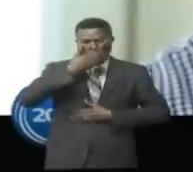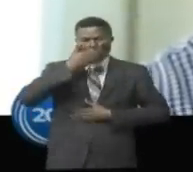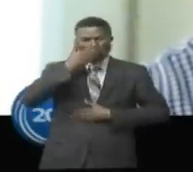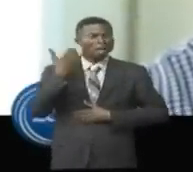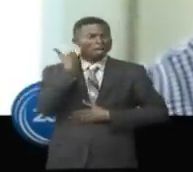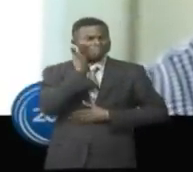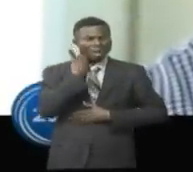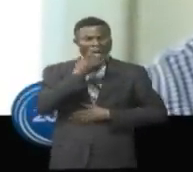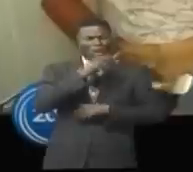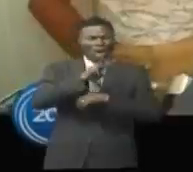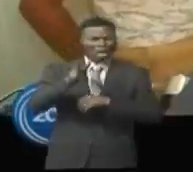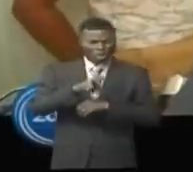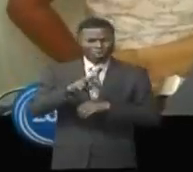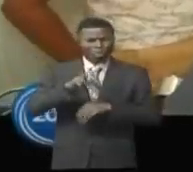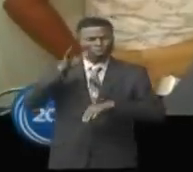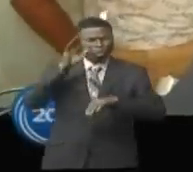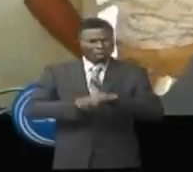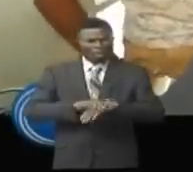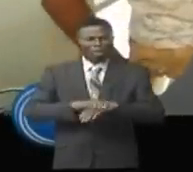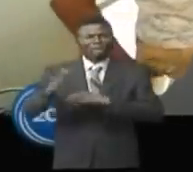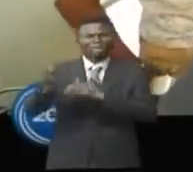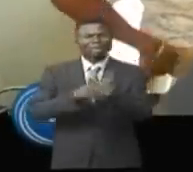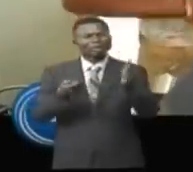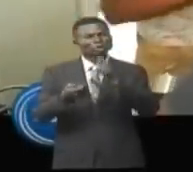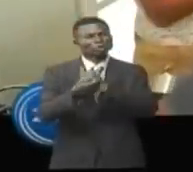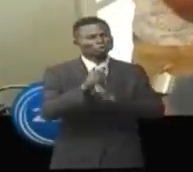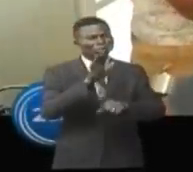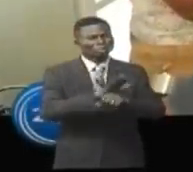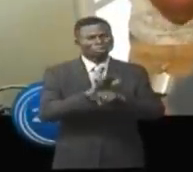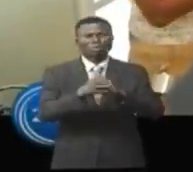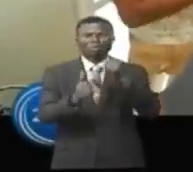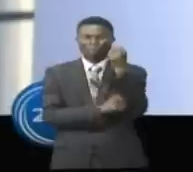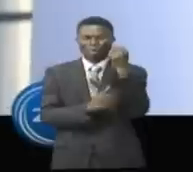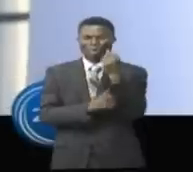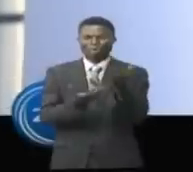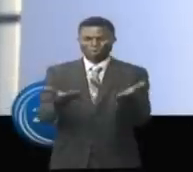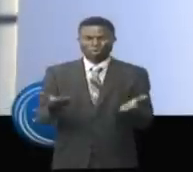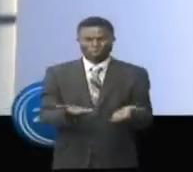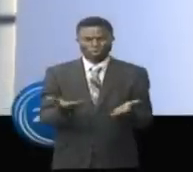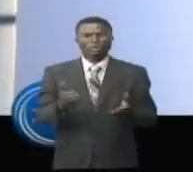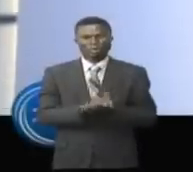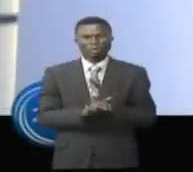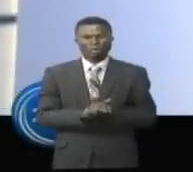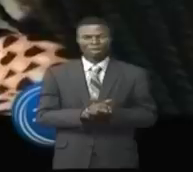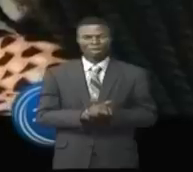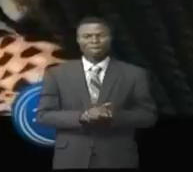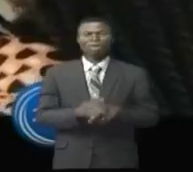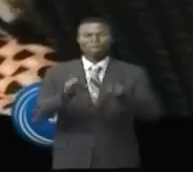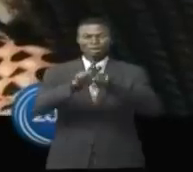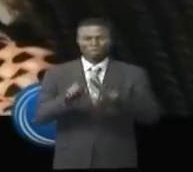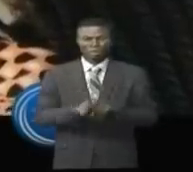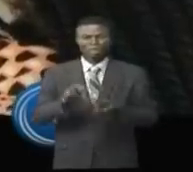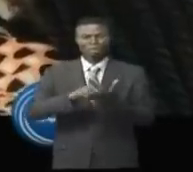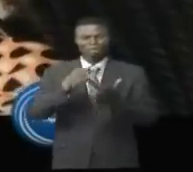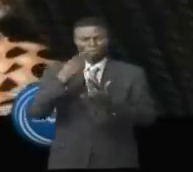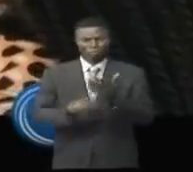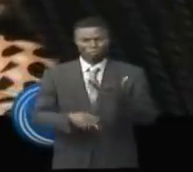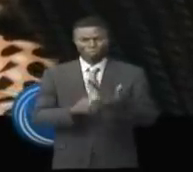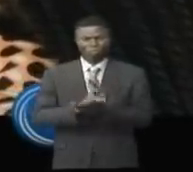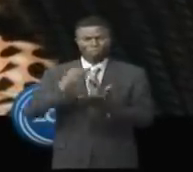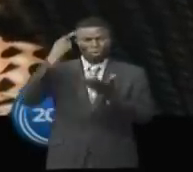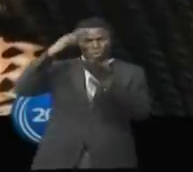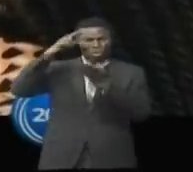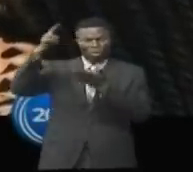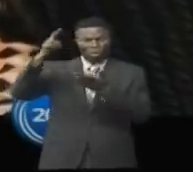à Covid-19 était en train de sévir impitoyablement. STEM DRC s'est allié avec l'Université